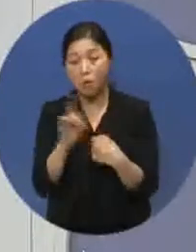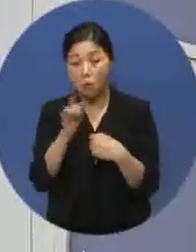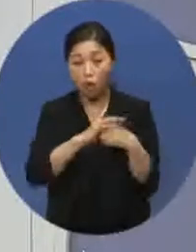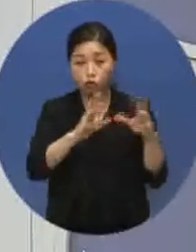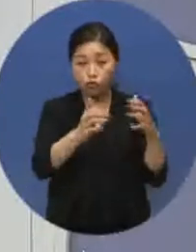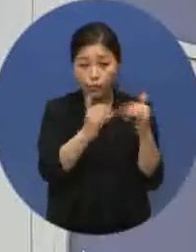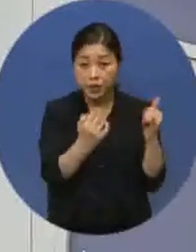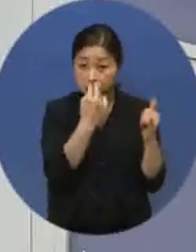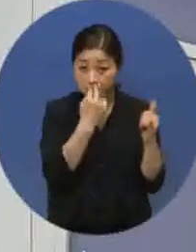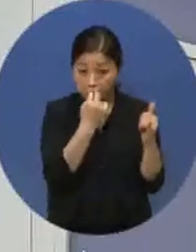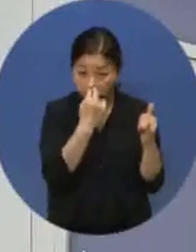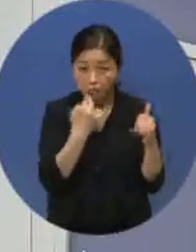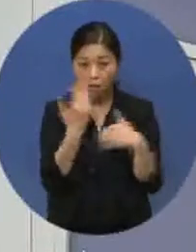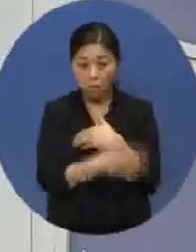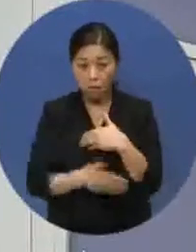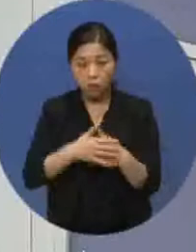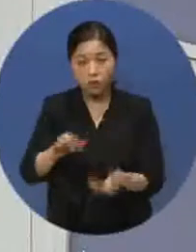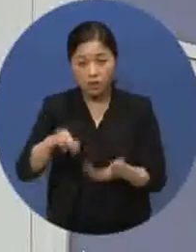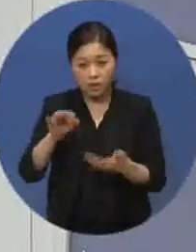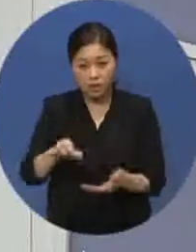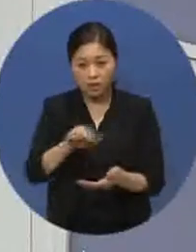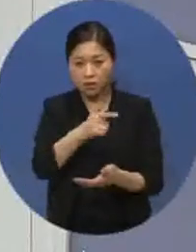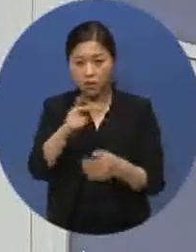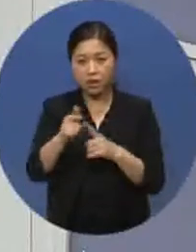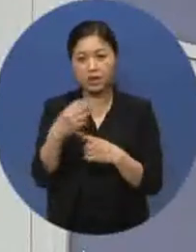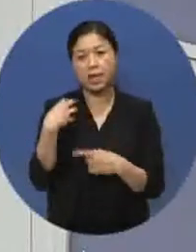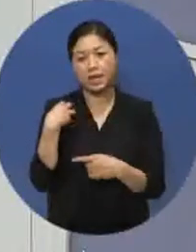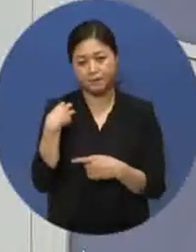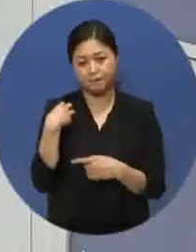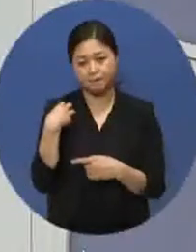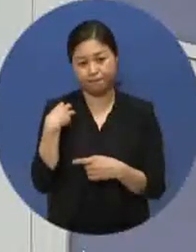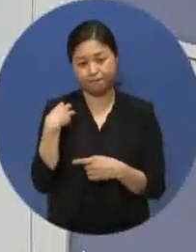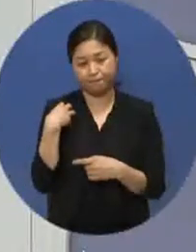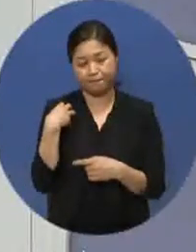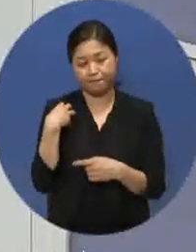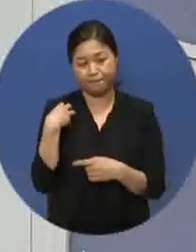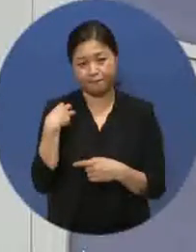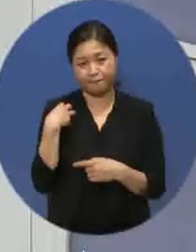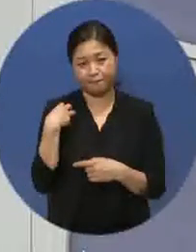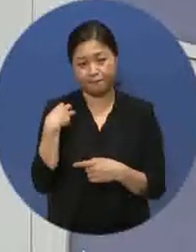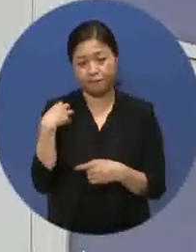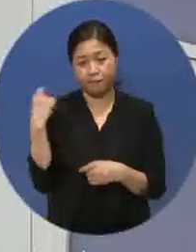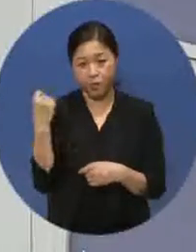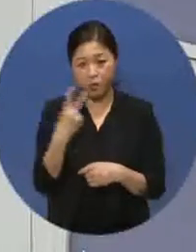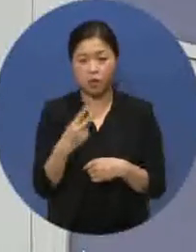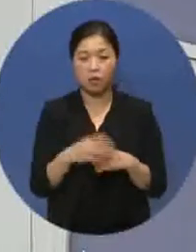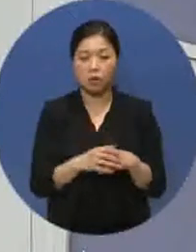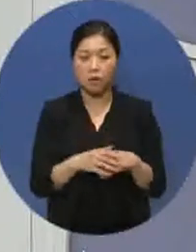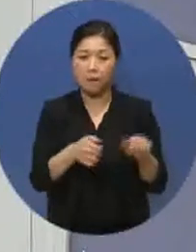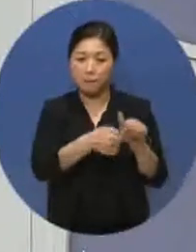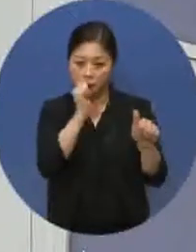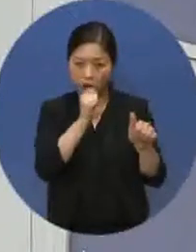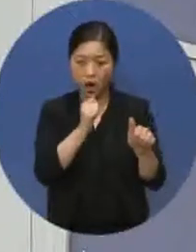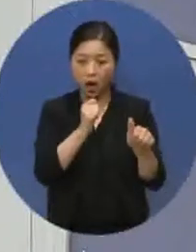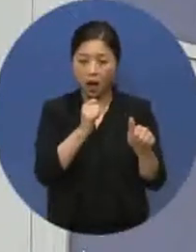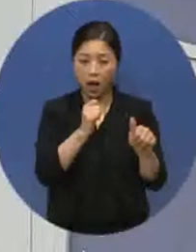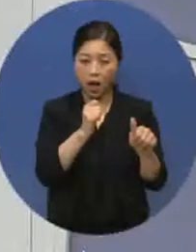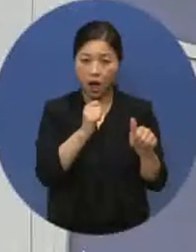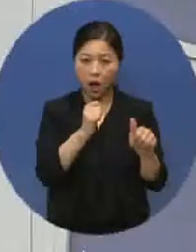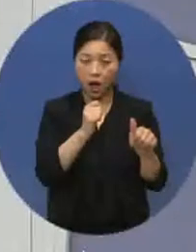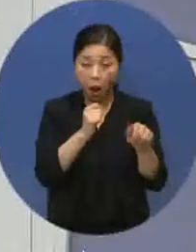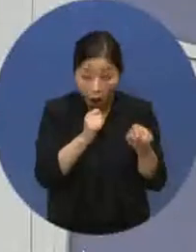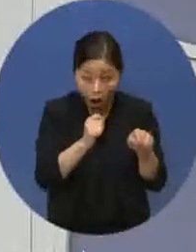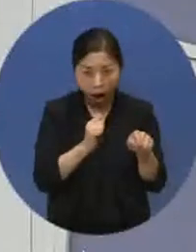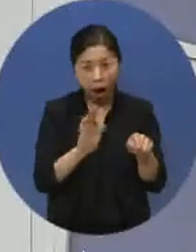국민의 생명, 신체, 재산 이런 거를 갖다가 정말 책임져야 되는 우리가 사형을 안 받아야 될 사람이 사형을